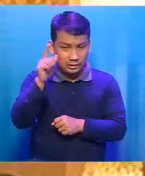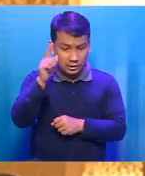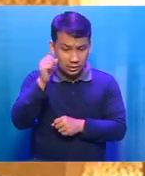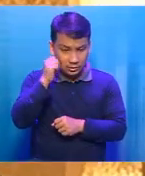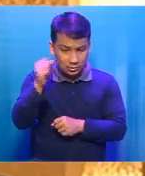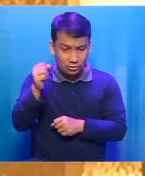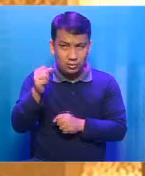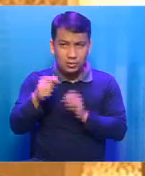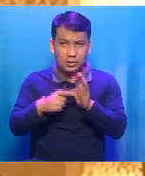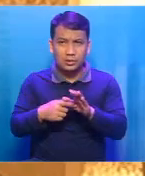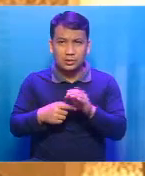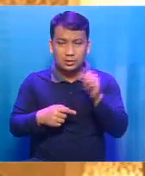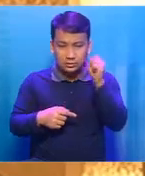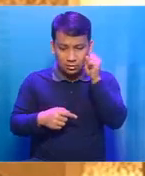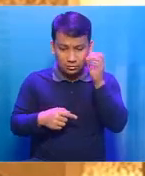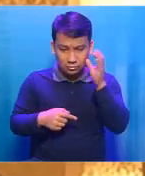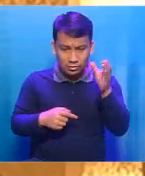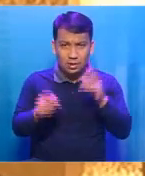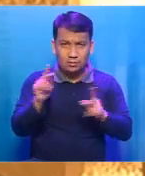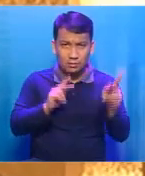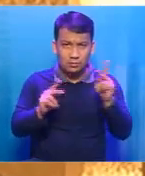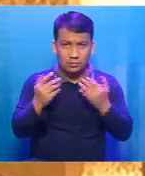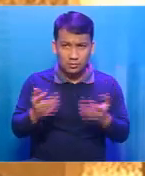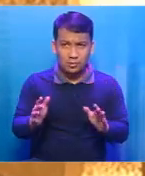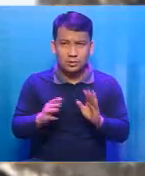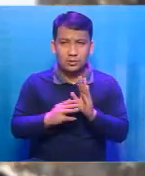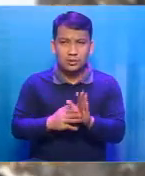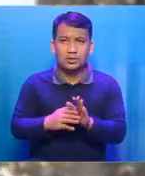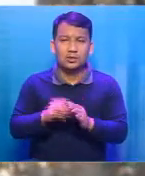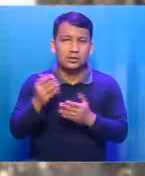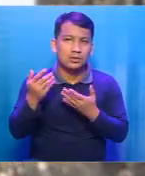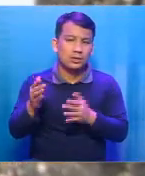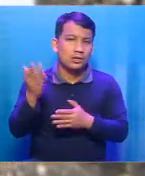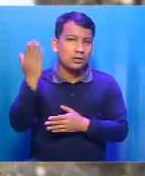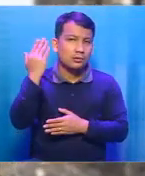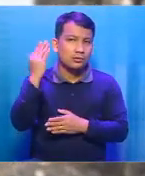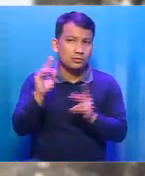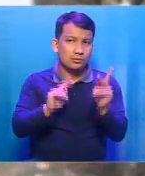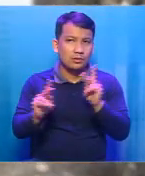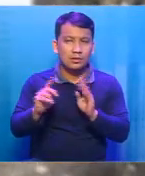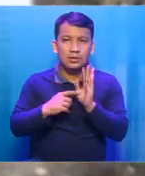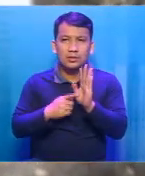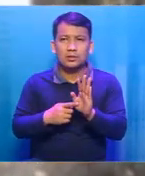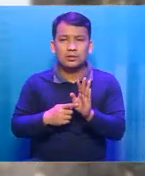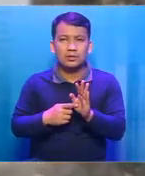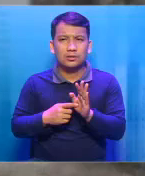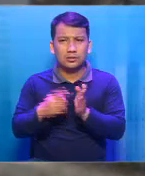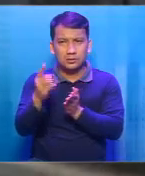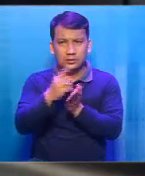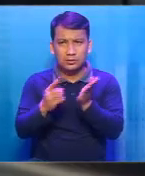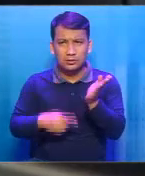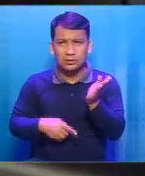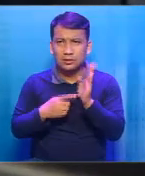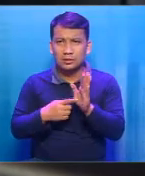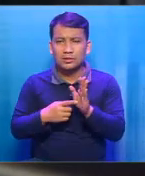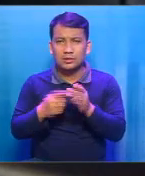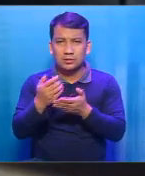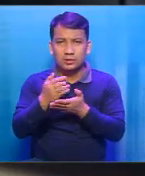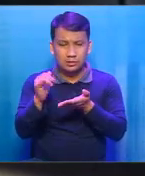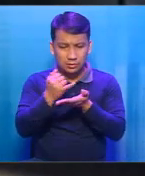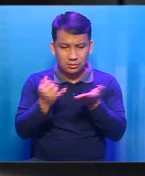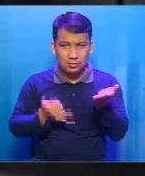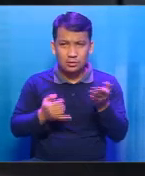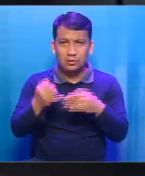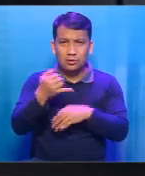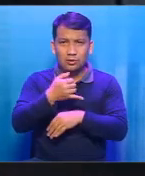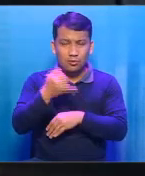Si Sharon Cuneta, nakapag-perform dito. Si Ate Vin. Art Deco ang design ng gusali na ginawa ng arkitektong